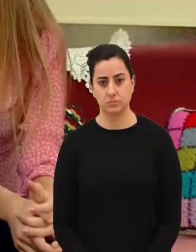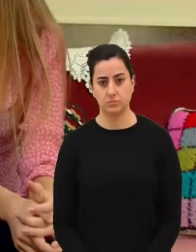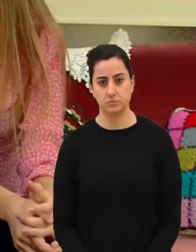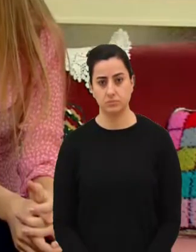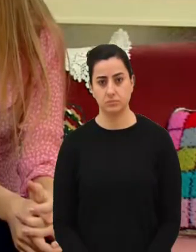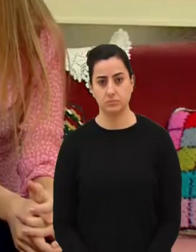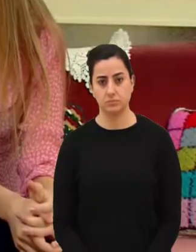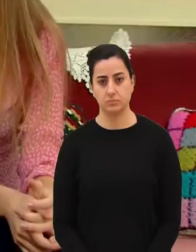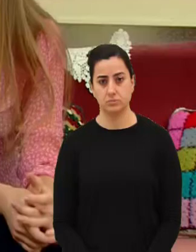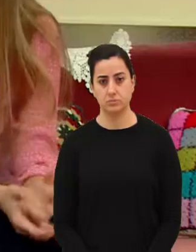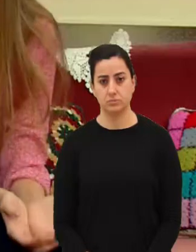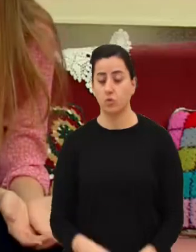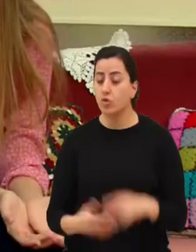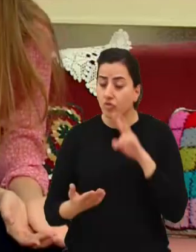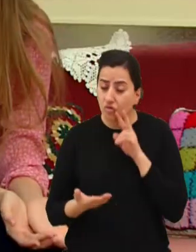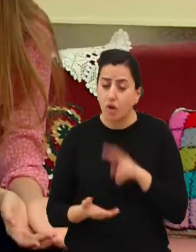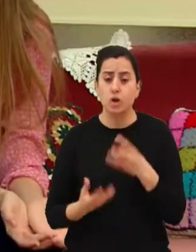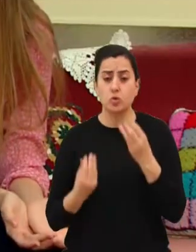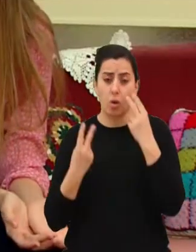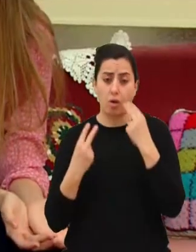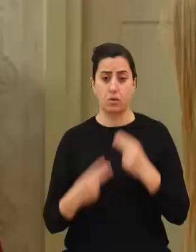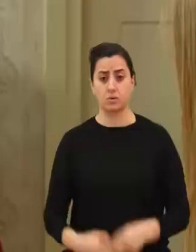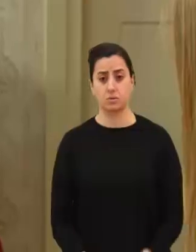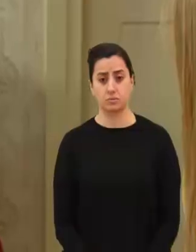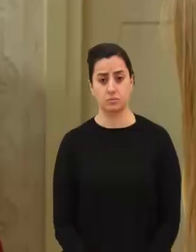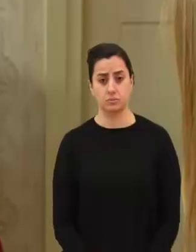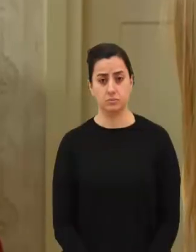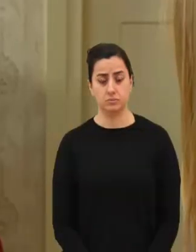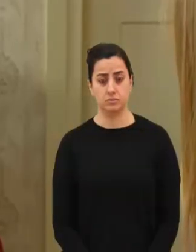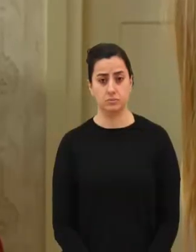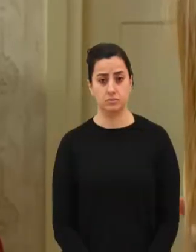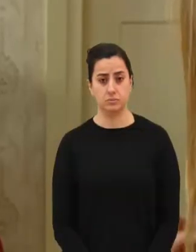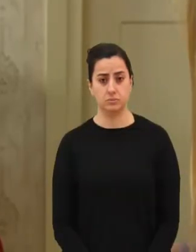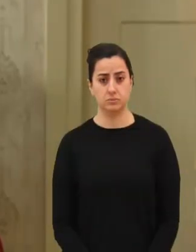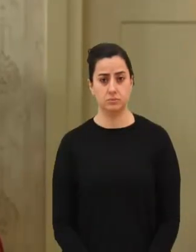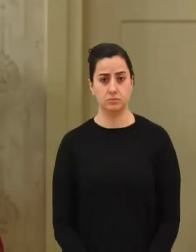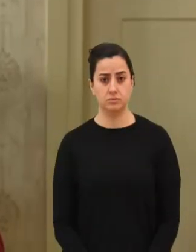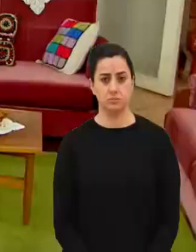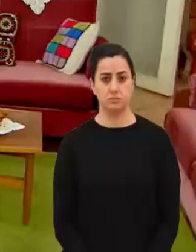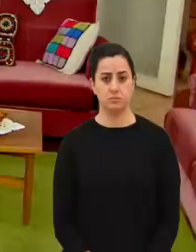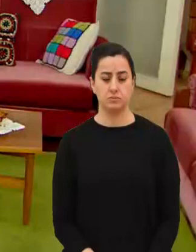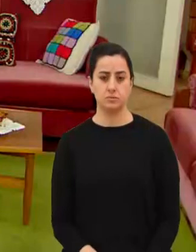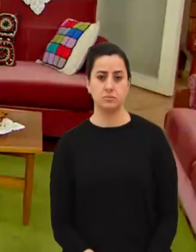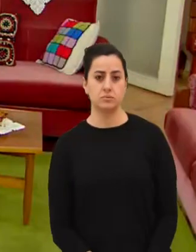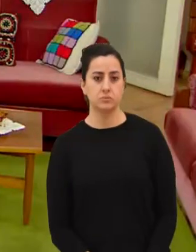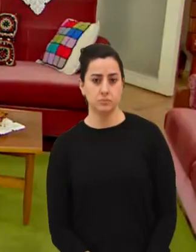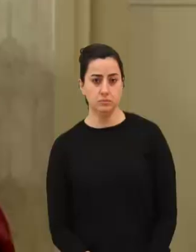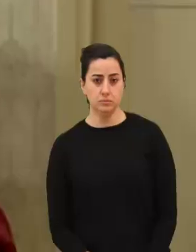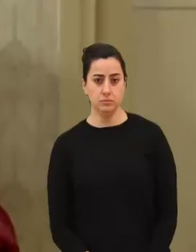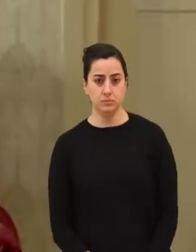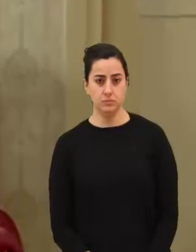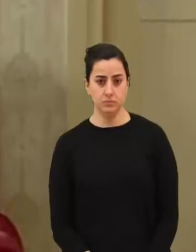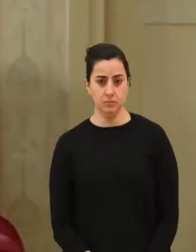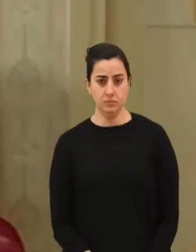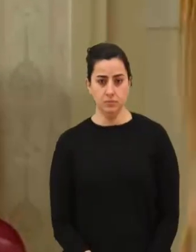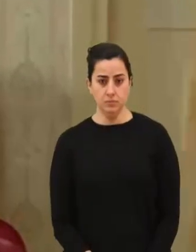Ya vallahi çok ağladı diyorum babaanne ya. Fato Ana çayını ikna olmuş gibi sehpayı